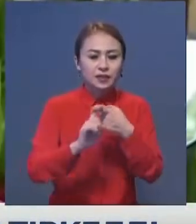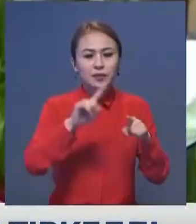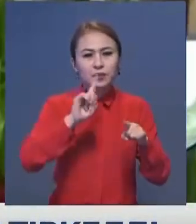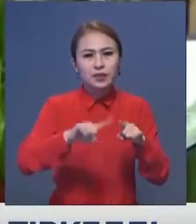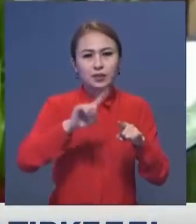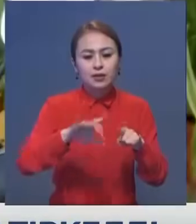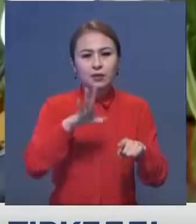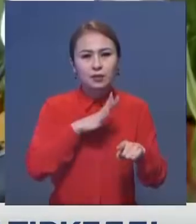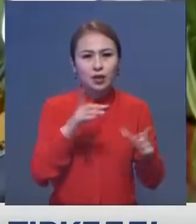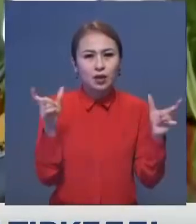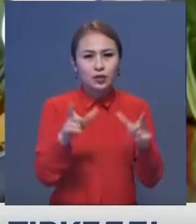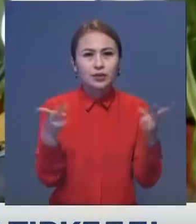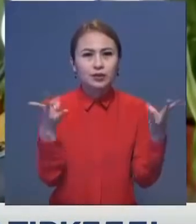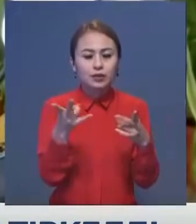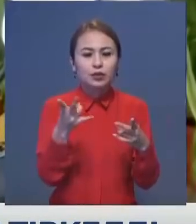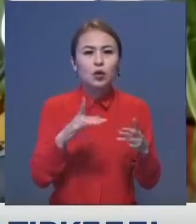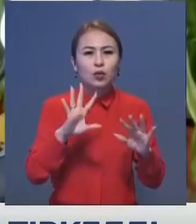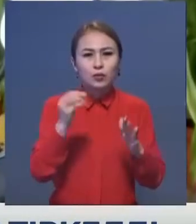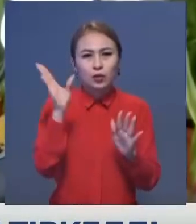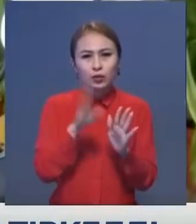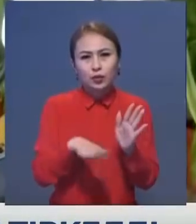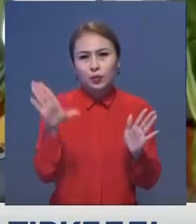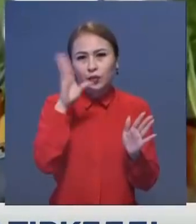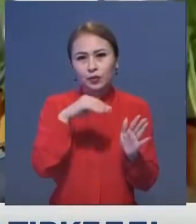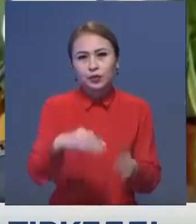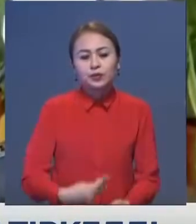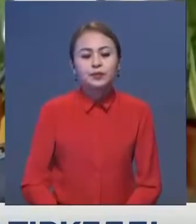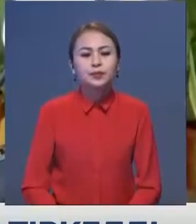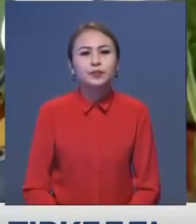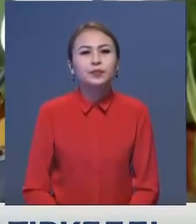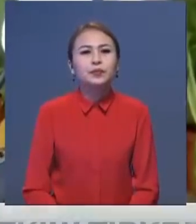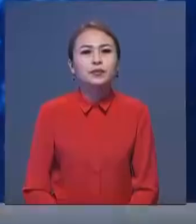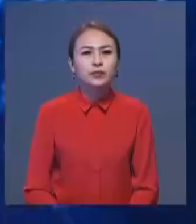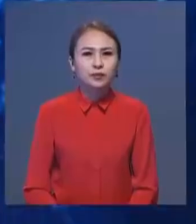арада ауыздықтауымыз керек. Әйтпесе жағдайымыз қиын.